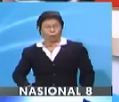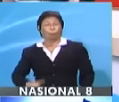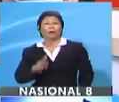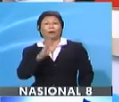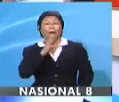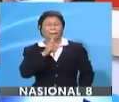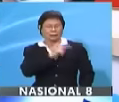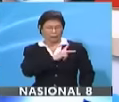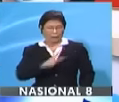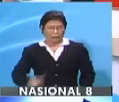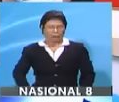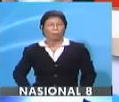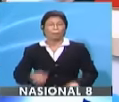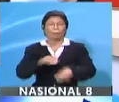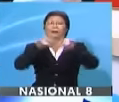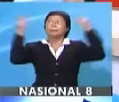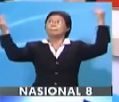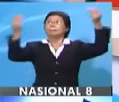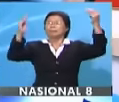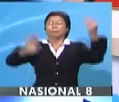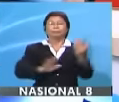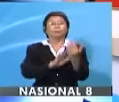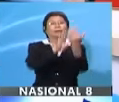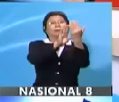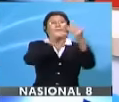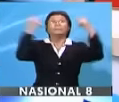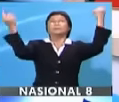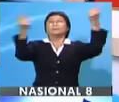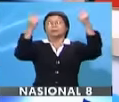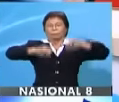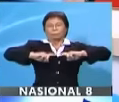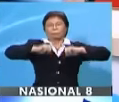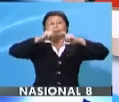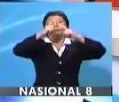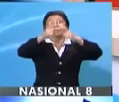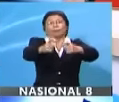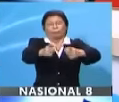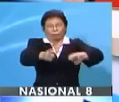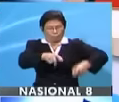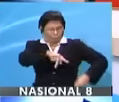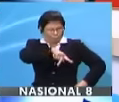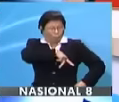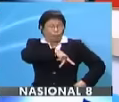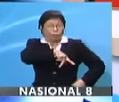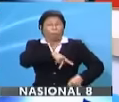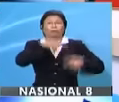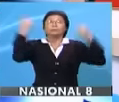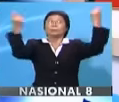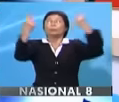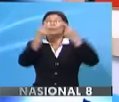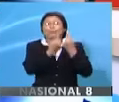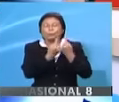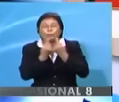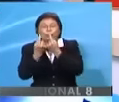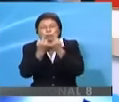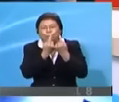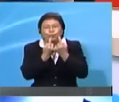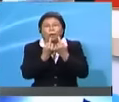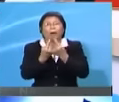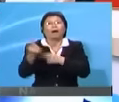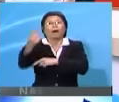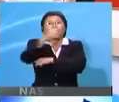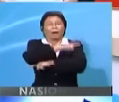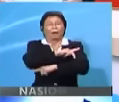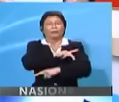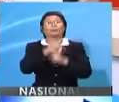Abdul Halim Muazzam Shah pada Majlis Mengadap dan Istiadat Pengurniaan Darjah Kebesaran Persekutuan bersempena sambutan ulang tahun Hari